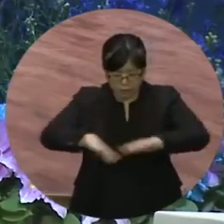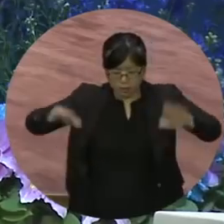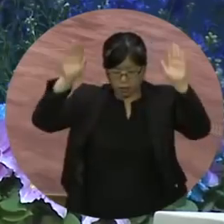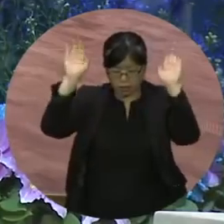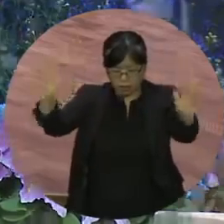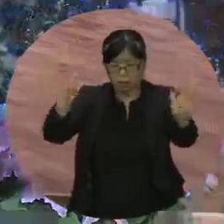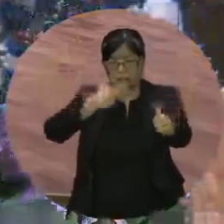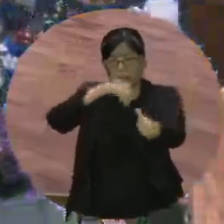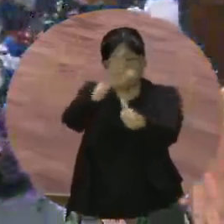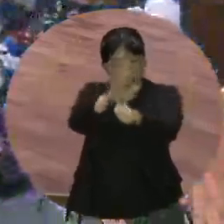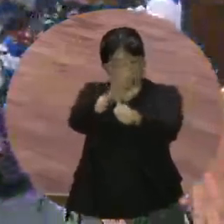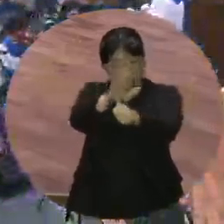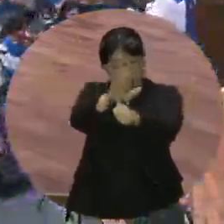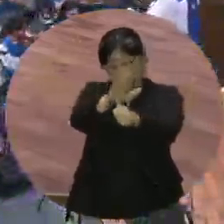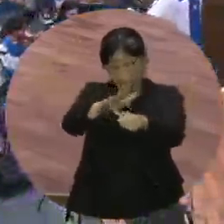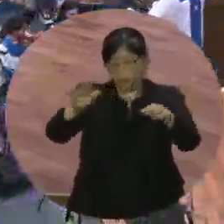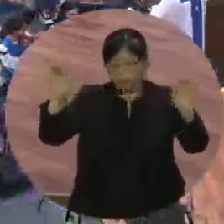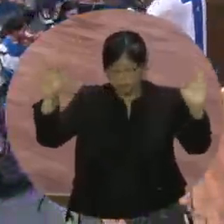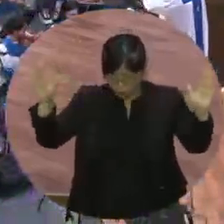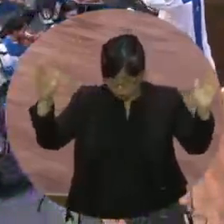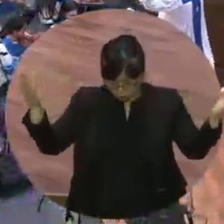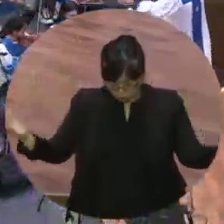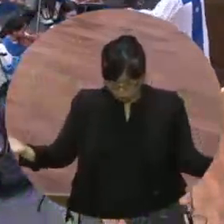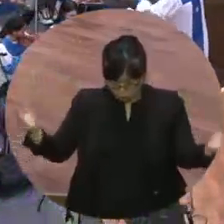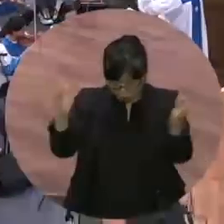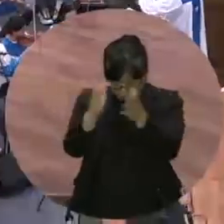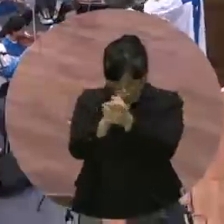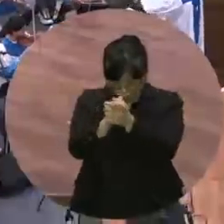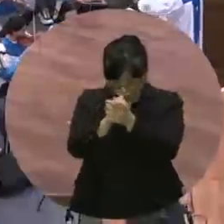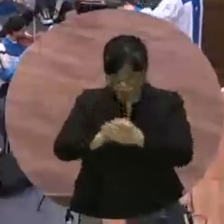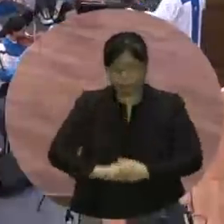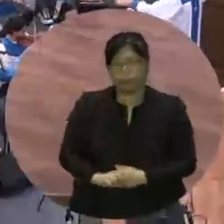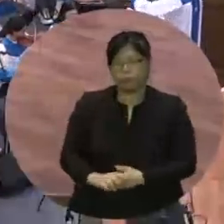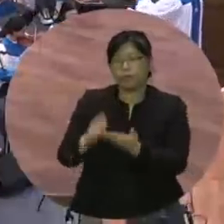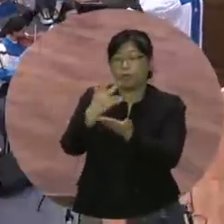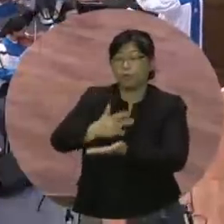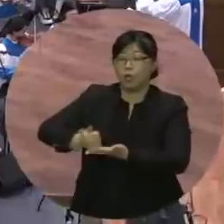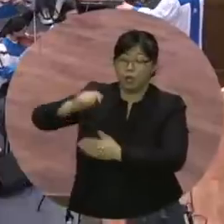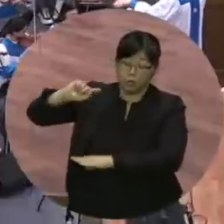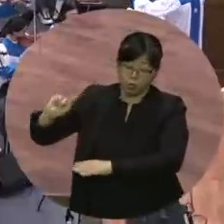아멘.